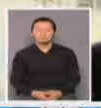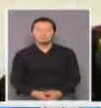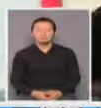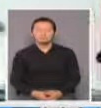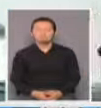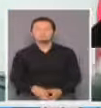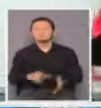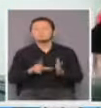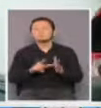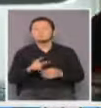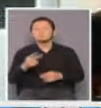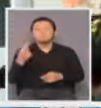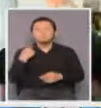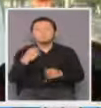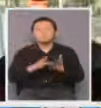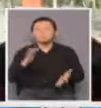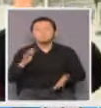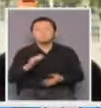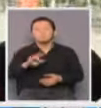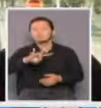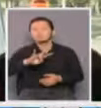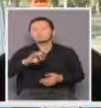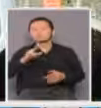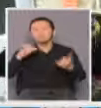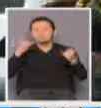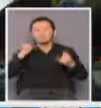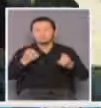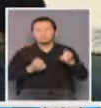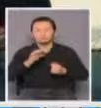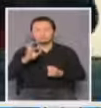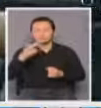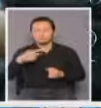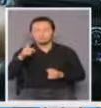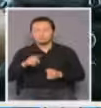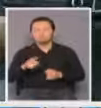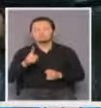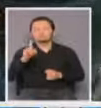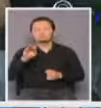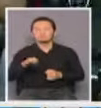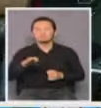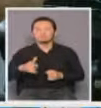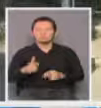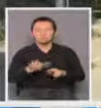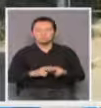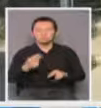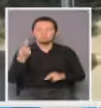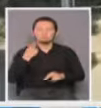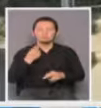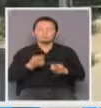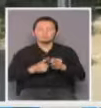Долг по налогам этой машины марки Toyota Hiace под номером 020 составляет 100 тысяч тенге. С владельцем автомашины